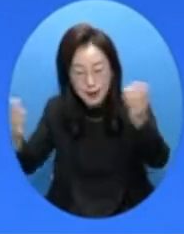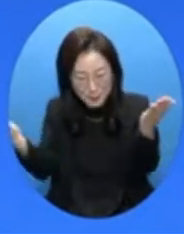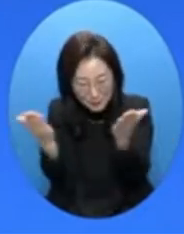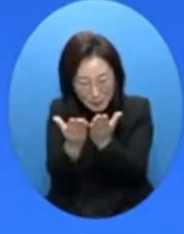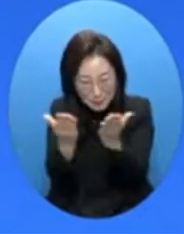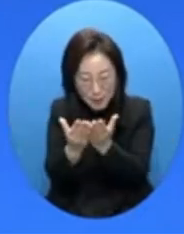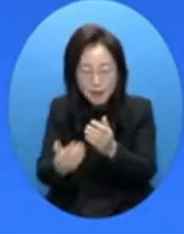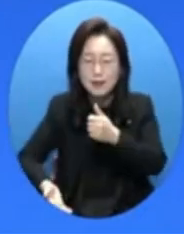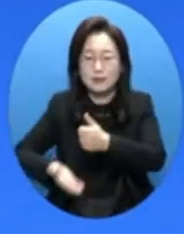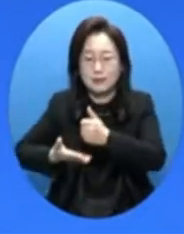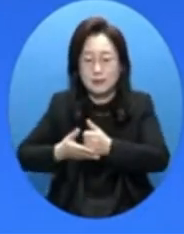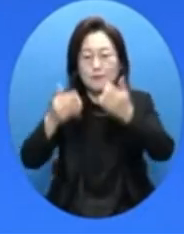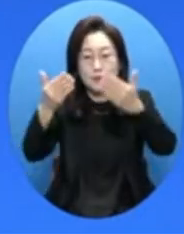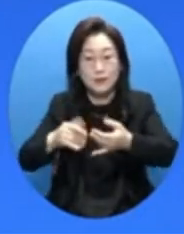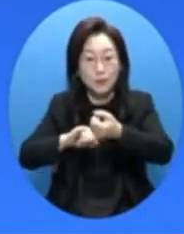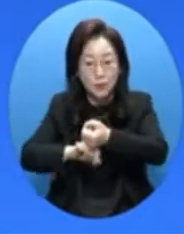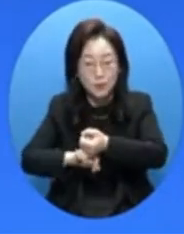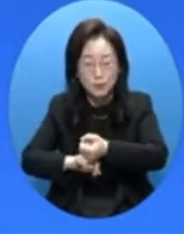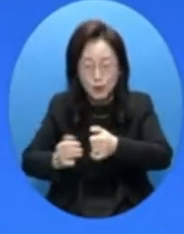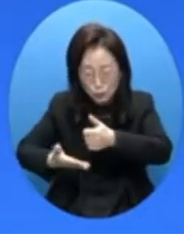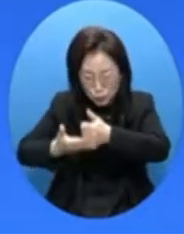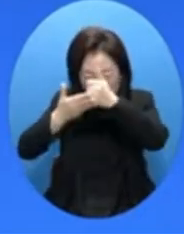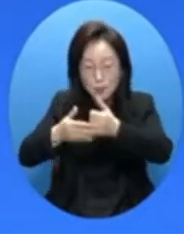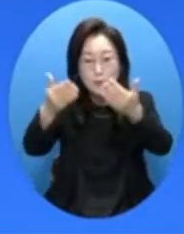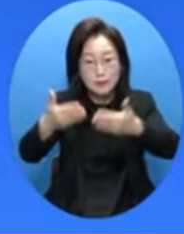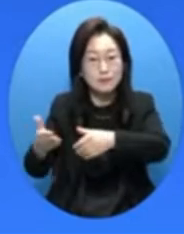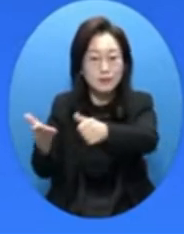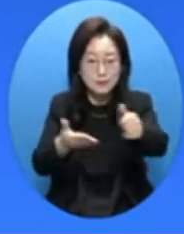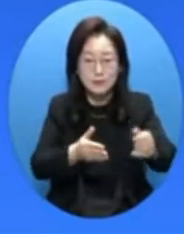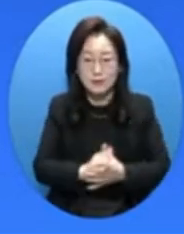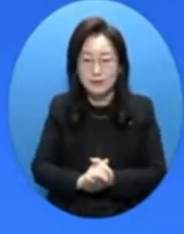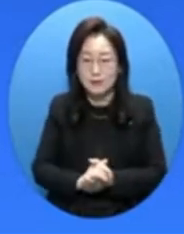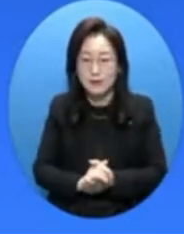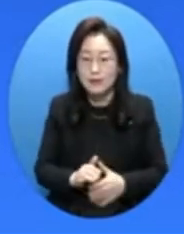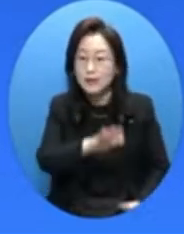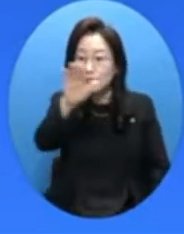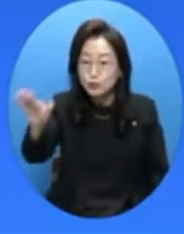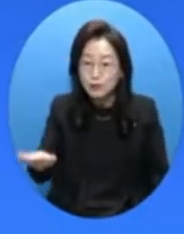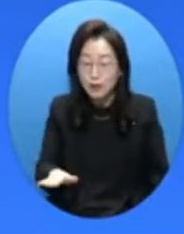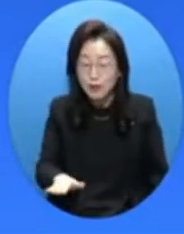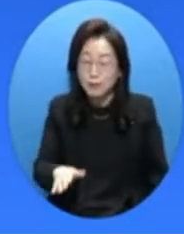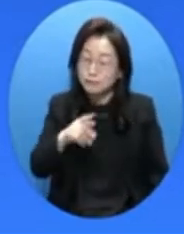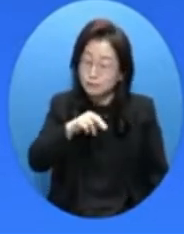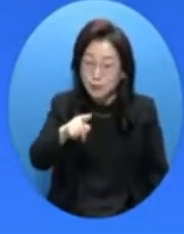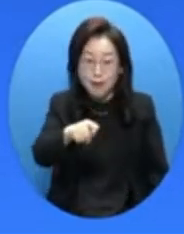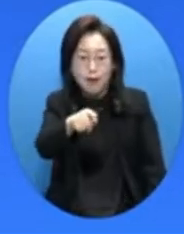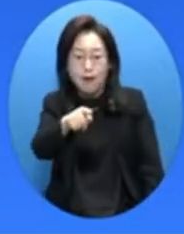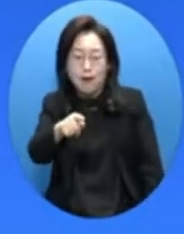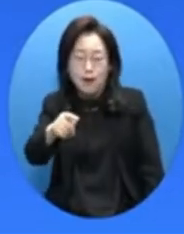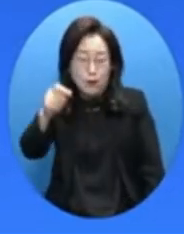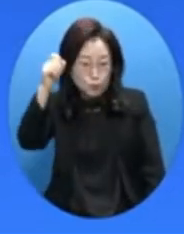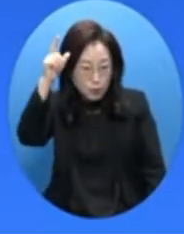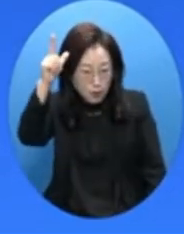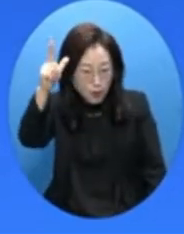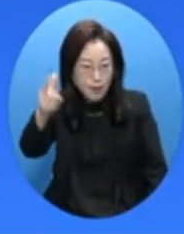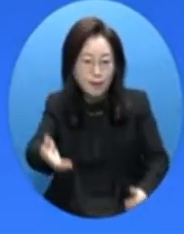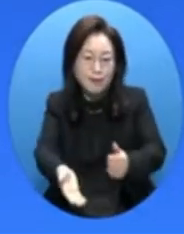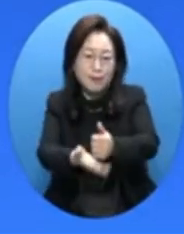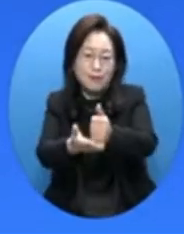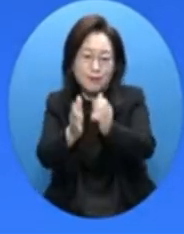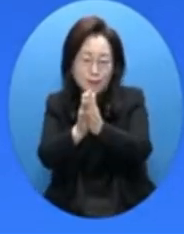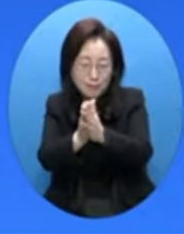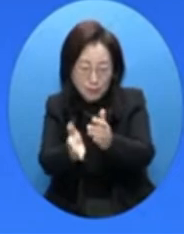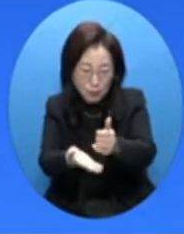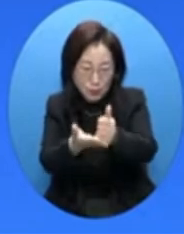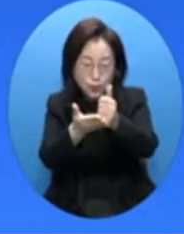칭찬받는 그리스도인들이 되기를 바랍니다 존경하는 그리스도인들이 되기를 바랍니다 우리가 지날 때 야 참 훌륭한 분이다 이렇게 인정하고